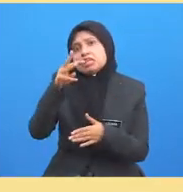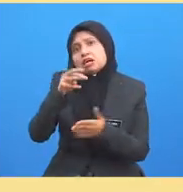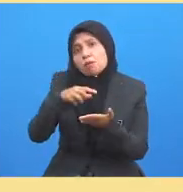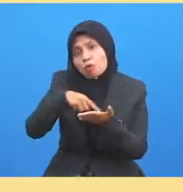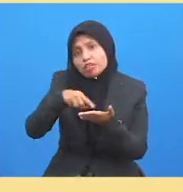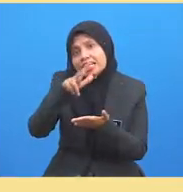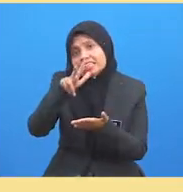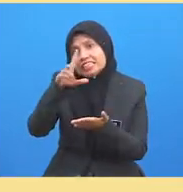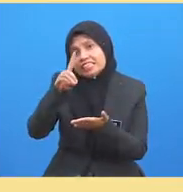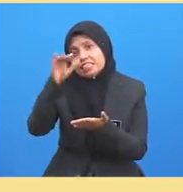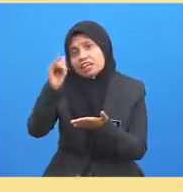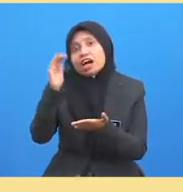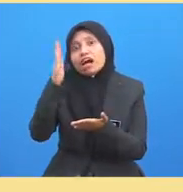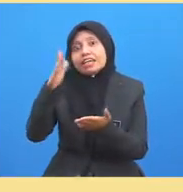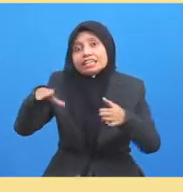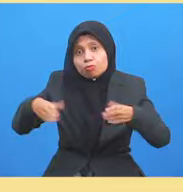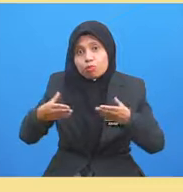yang akan dibina.